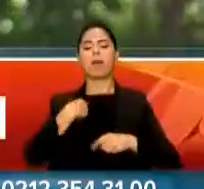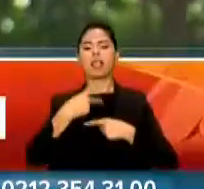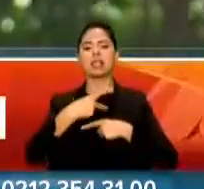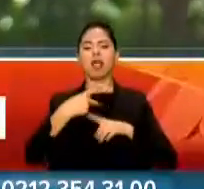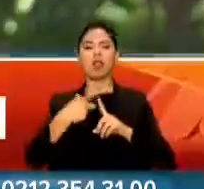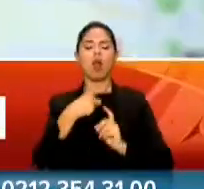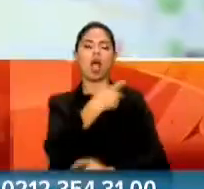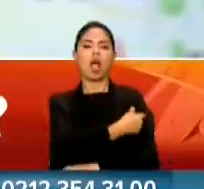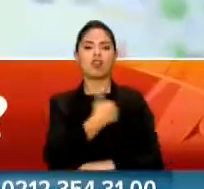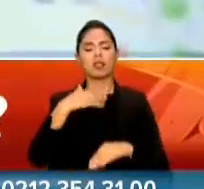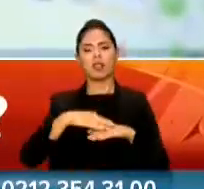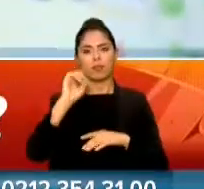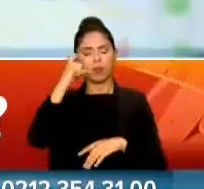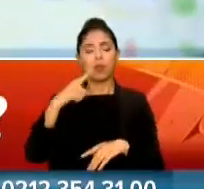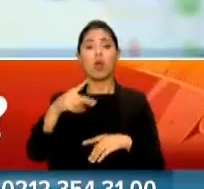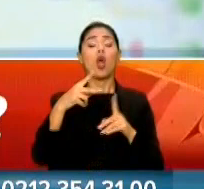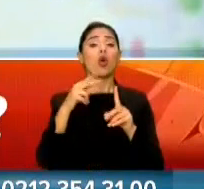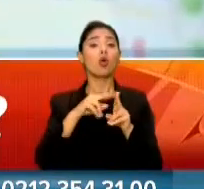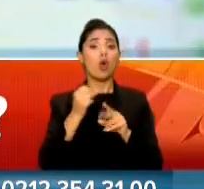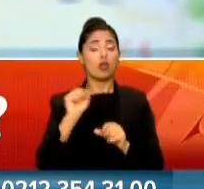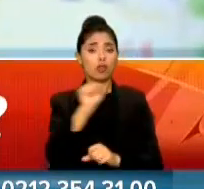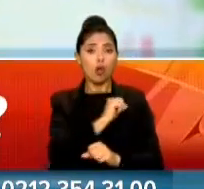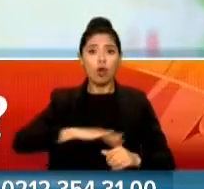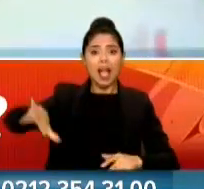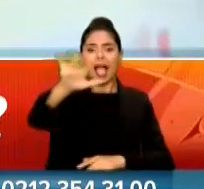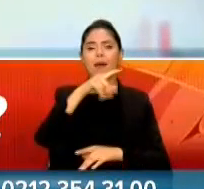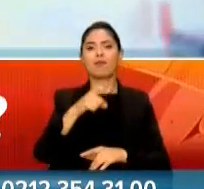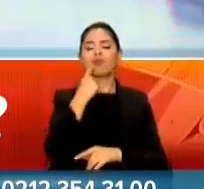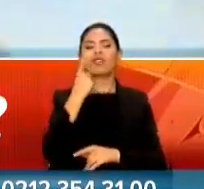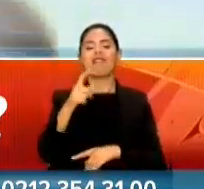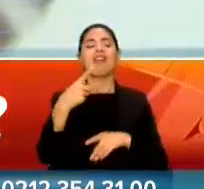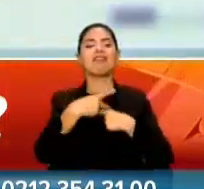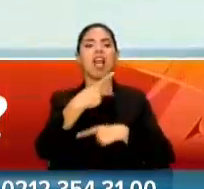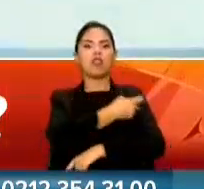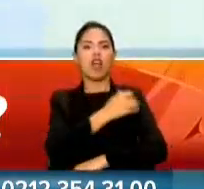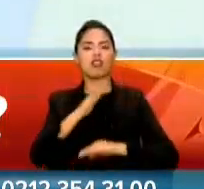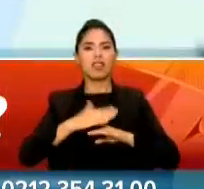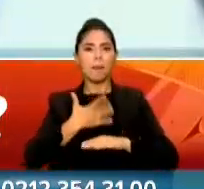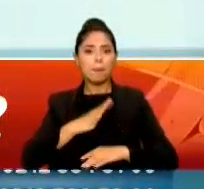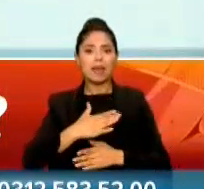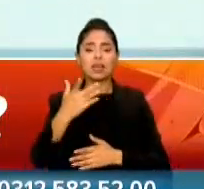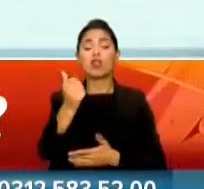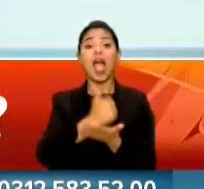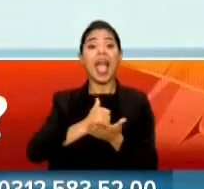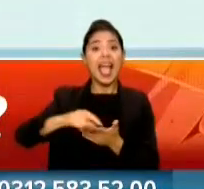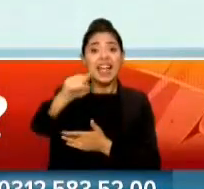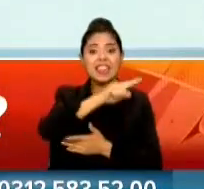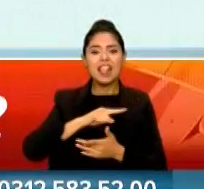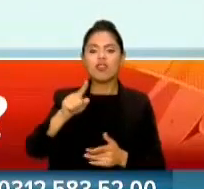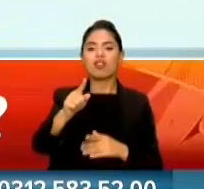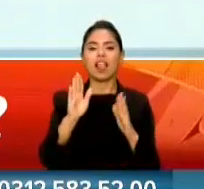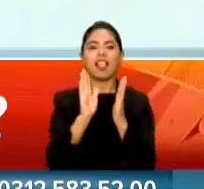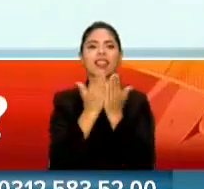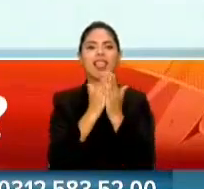yaptırılabilir ama ben daha yaptırmadım koruyucu seni sesiyle pek çok kişi buyu zatürre aşısı yaptırmak istiyor işte eczacıların da